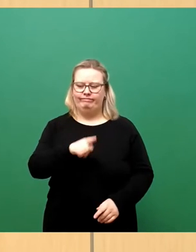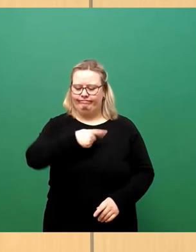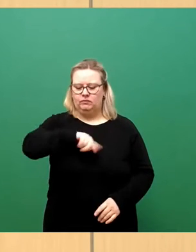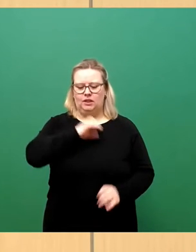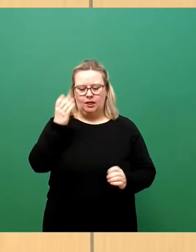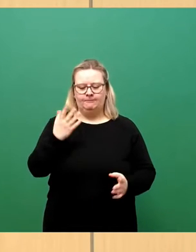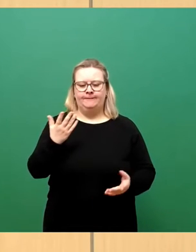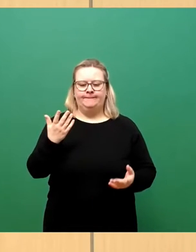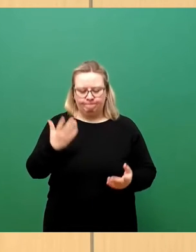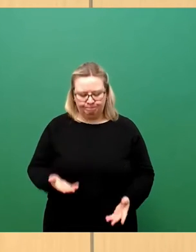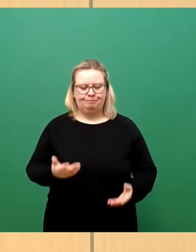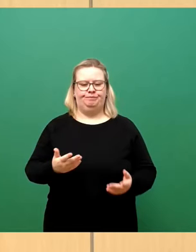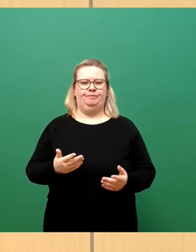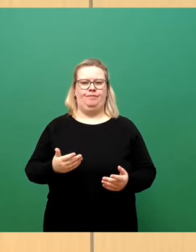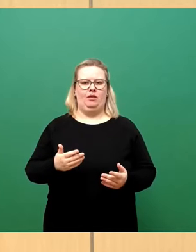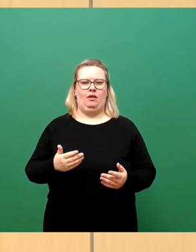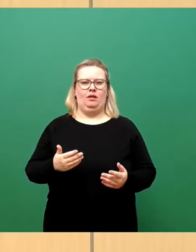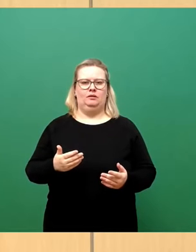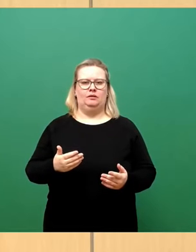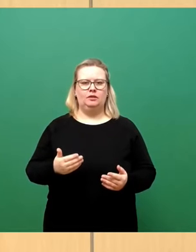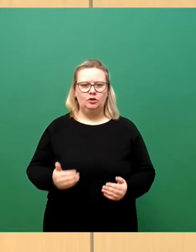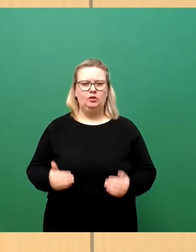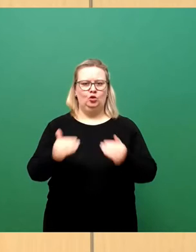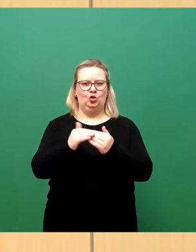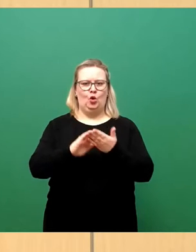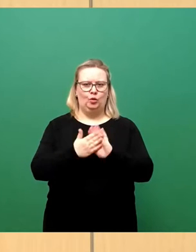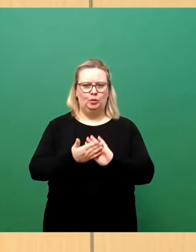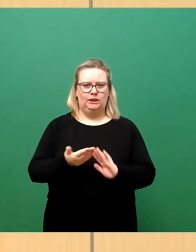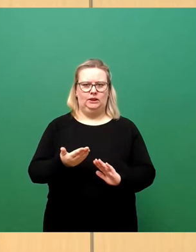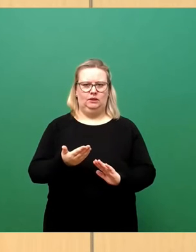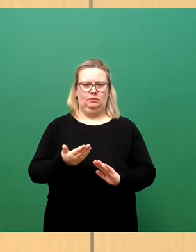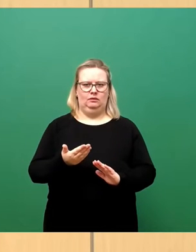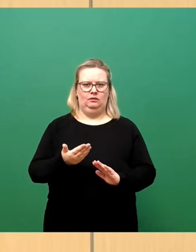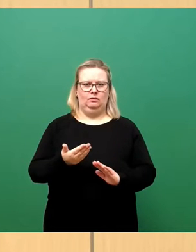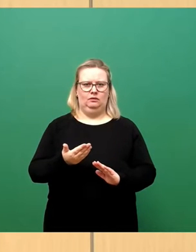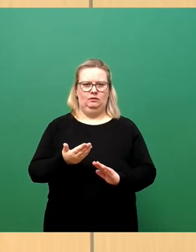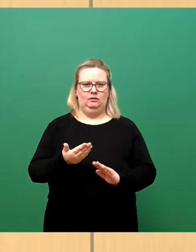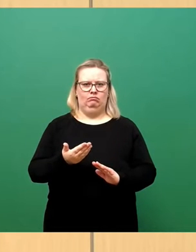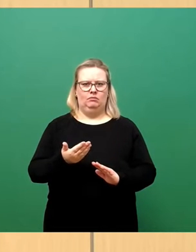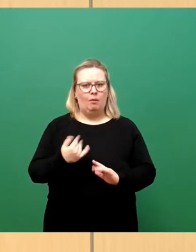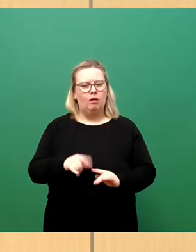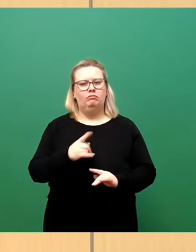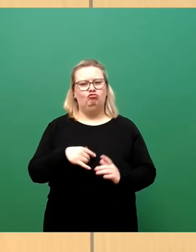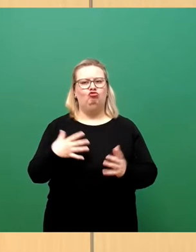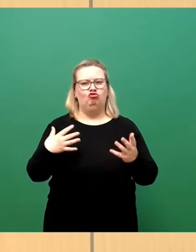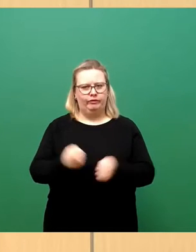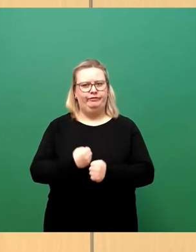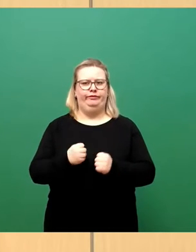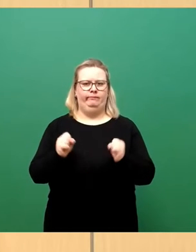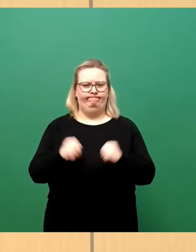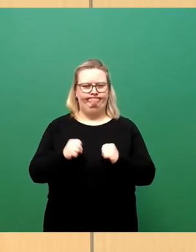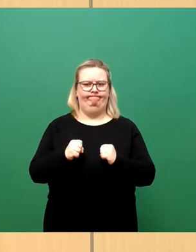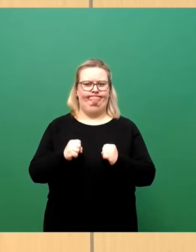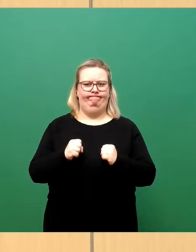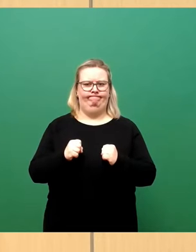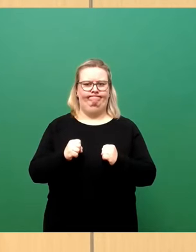ist ein Kompromiss, jeder hätte sich aus seiner Sicht mehr gewünscht, aber wir haben es geschafft. Und ich glaube,